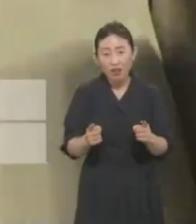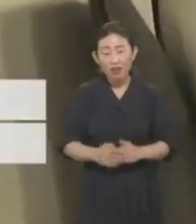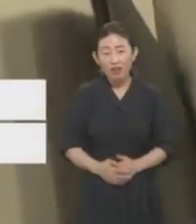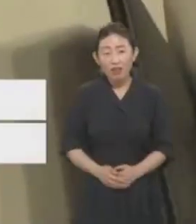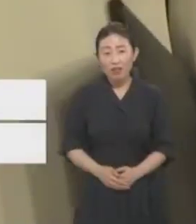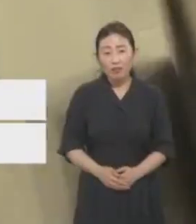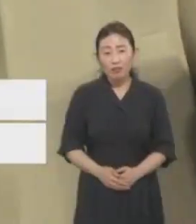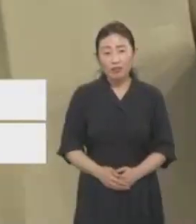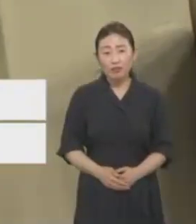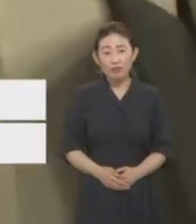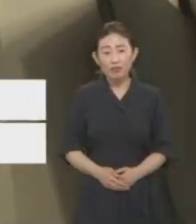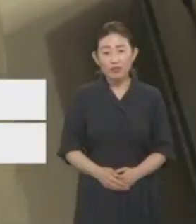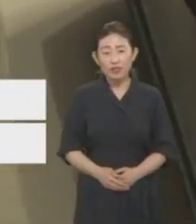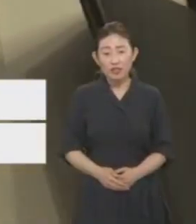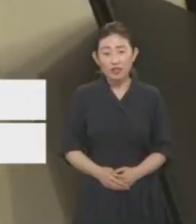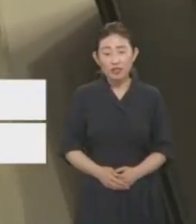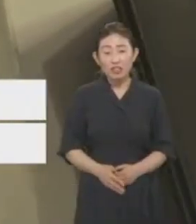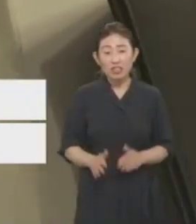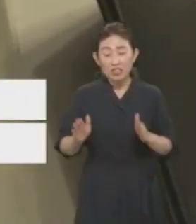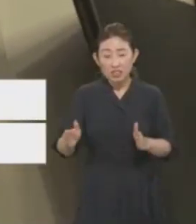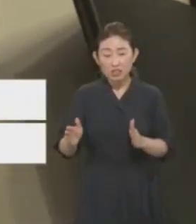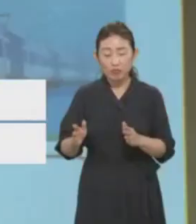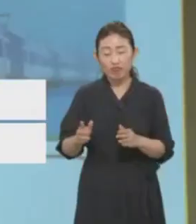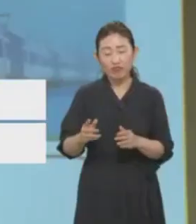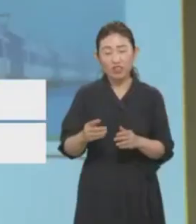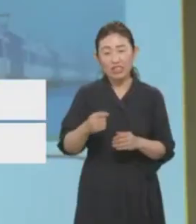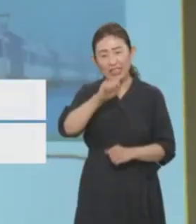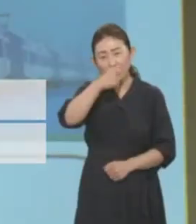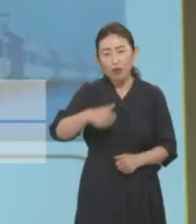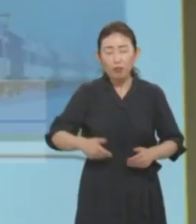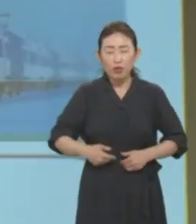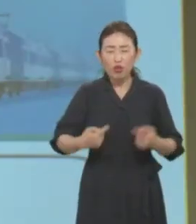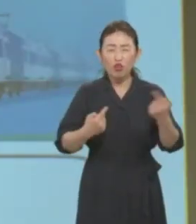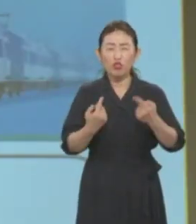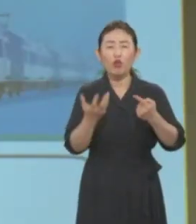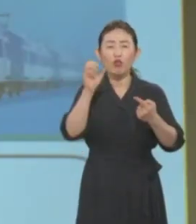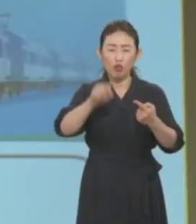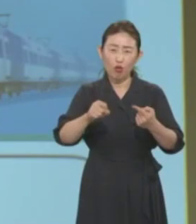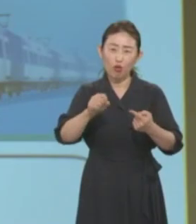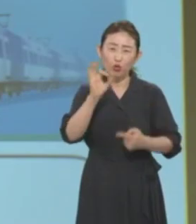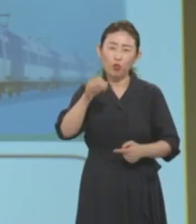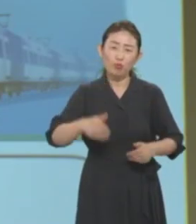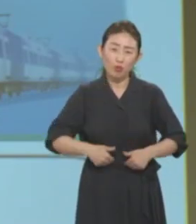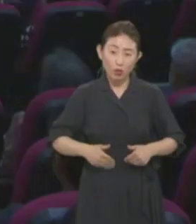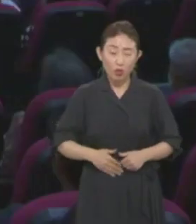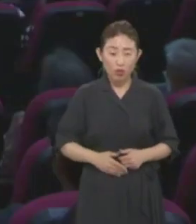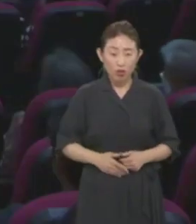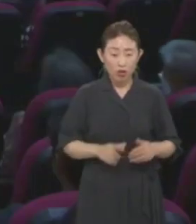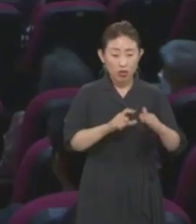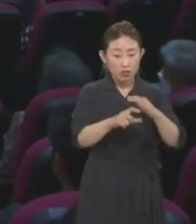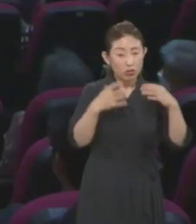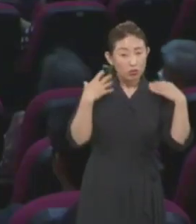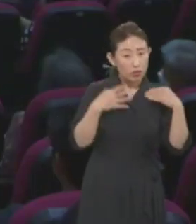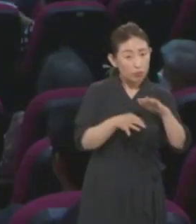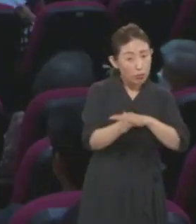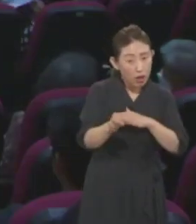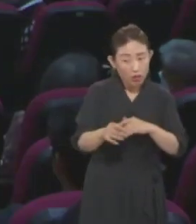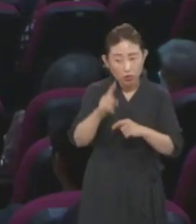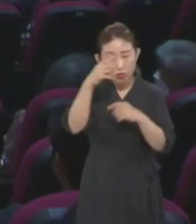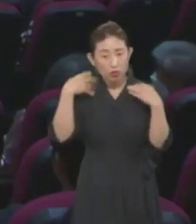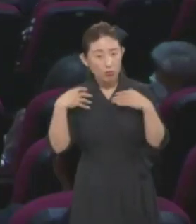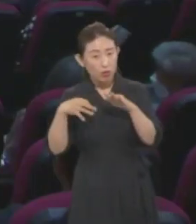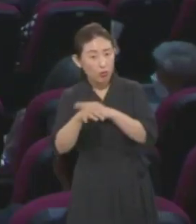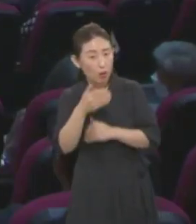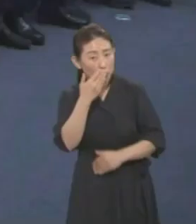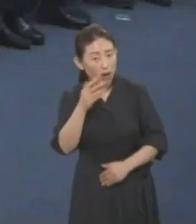신호선. 다만 천안까지 연장 시 천억 원이 넘는 사업비 추가가 문제인데 지자체의 부담이 되느냐 아니면 국비